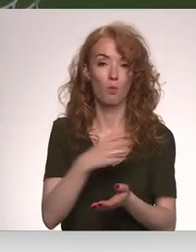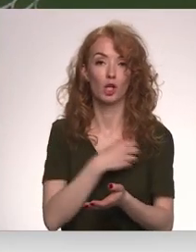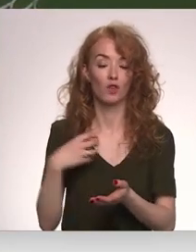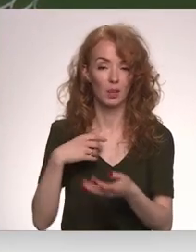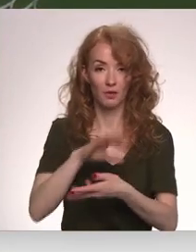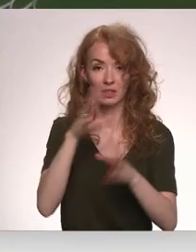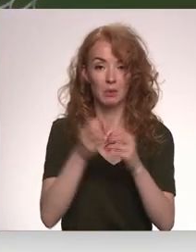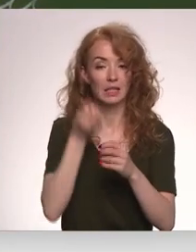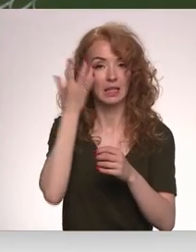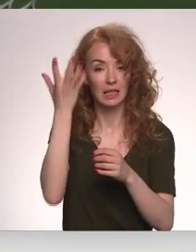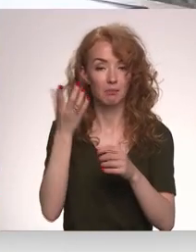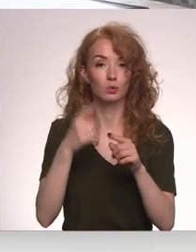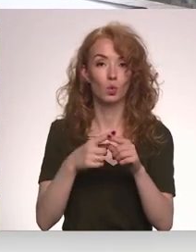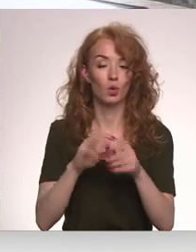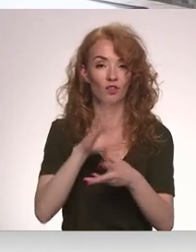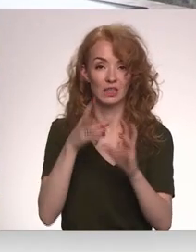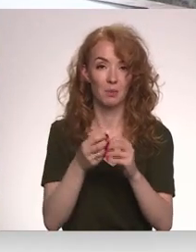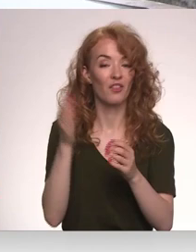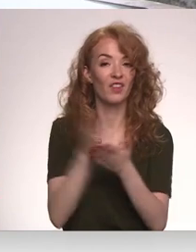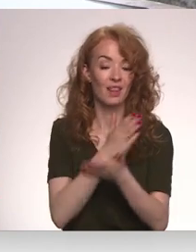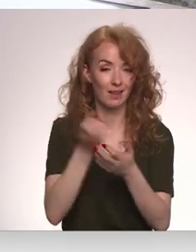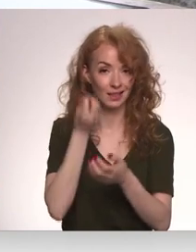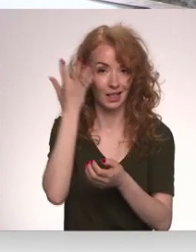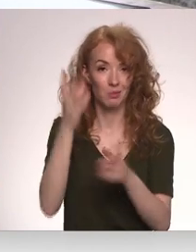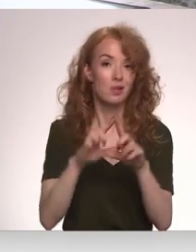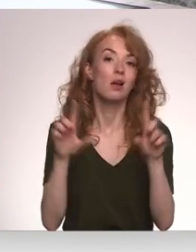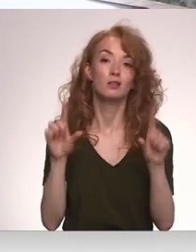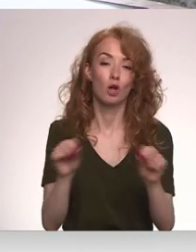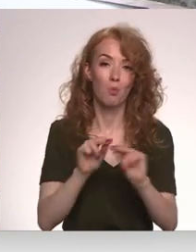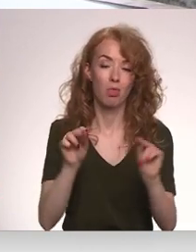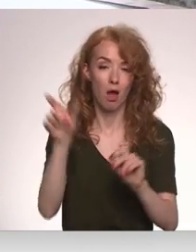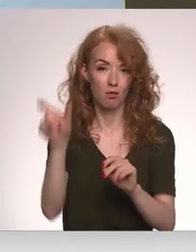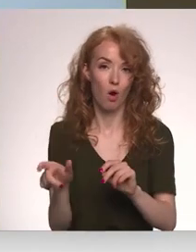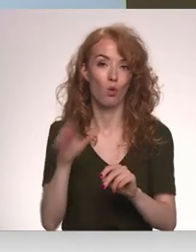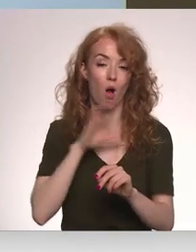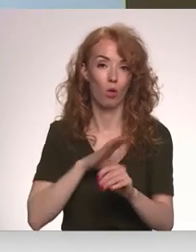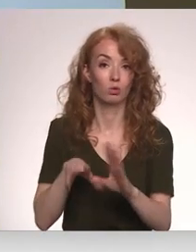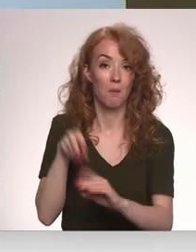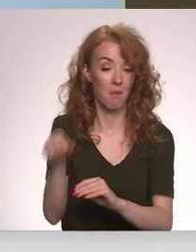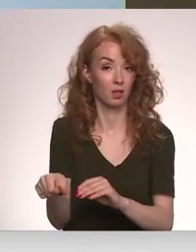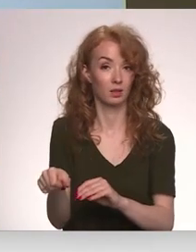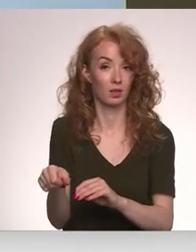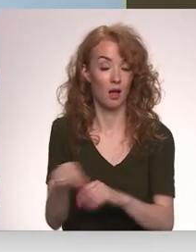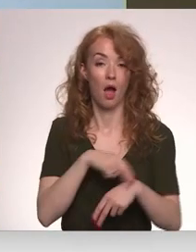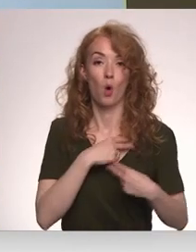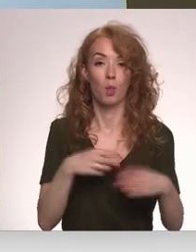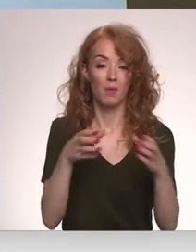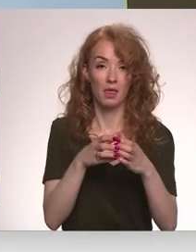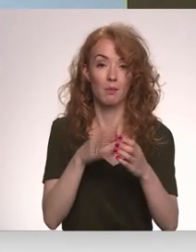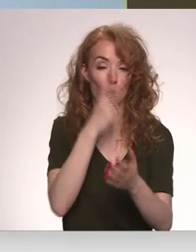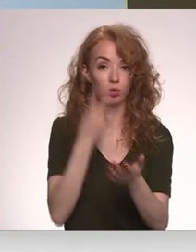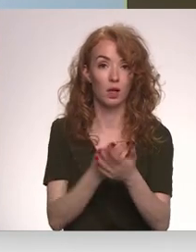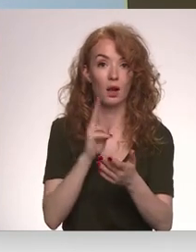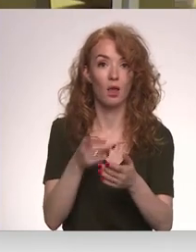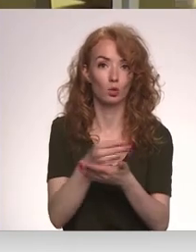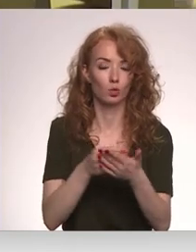vispārējās pamatizglītības un vispārējās vidējās izglītības iestāžu pedagogu algu samaksai. Arotbiedrības ieskatā tas